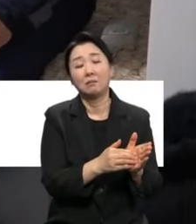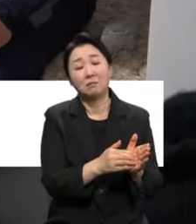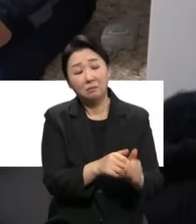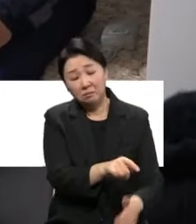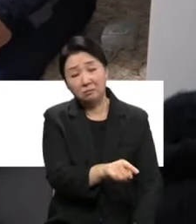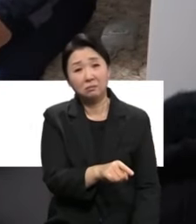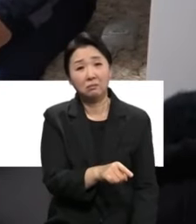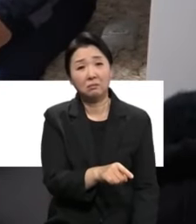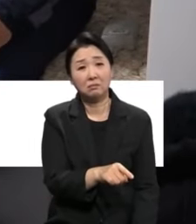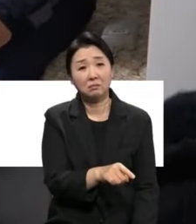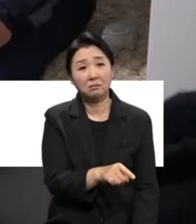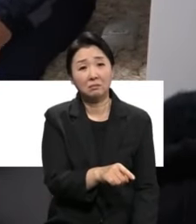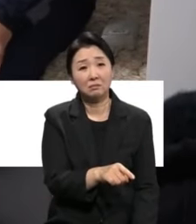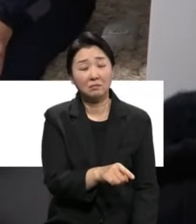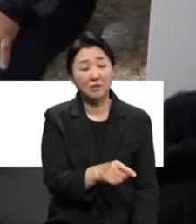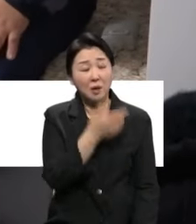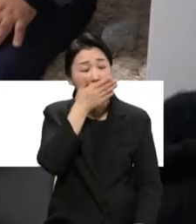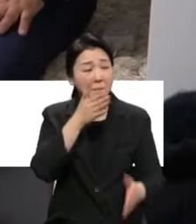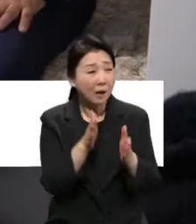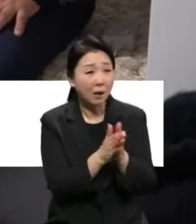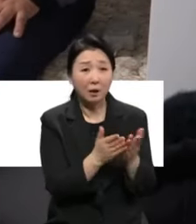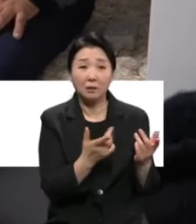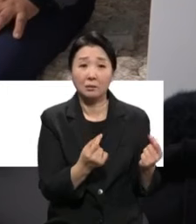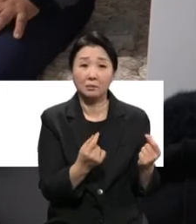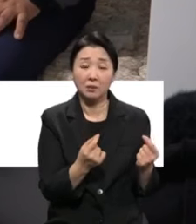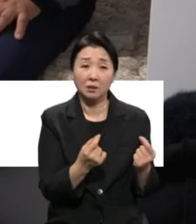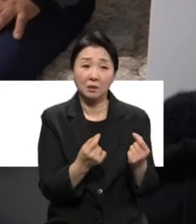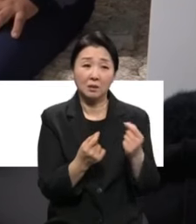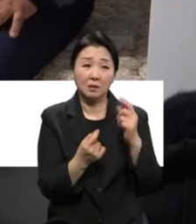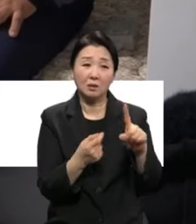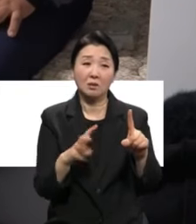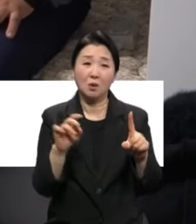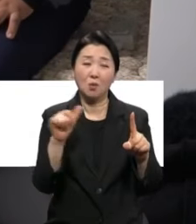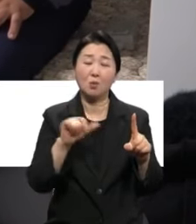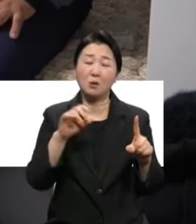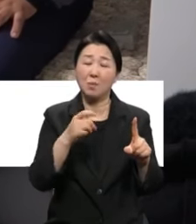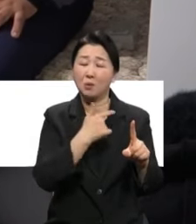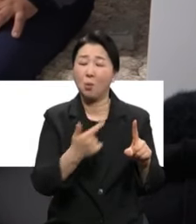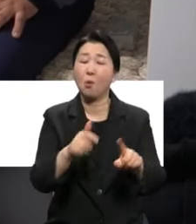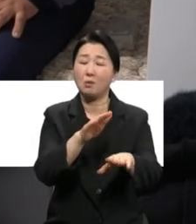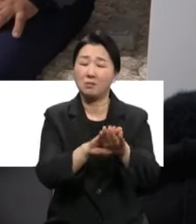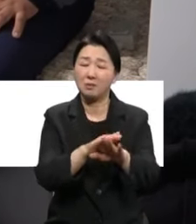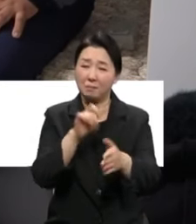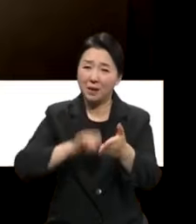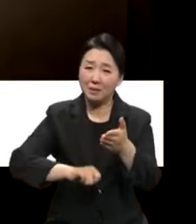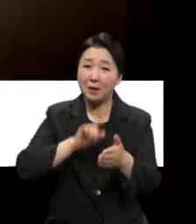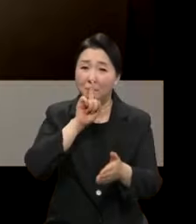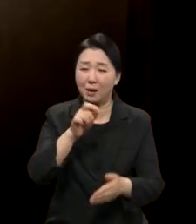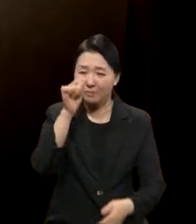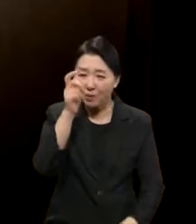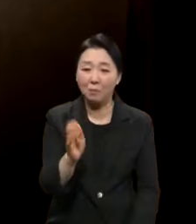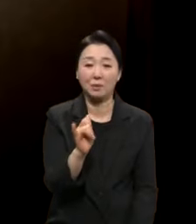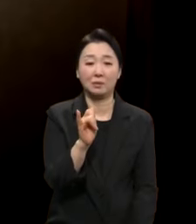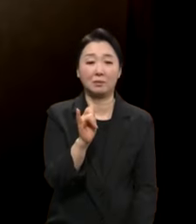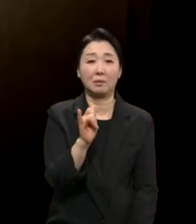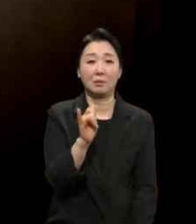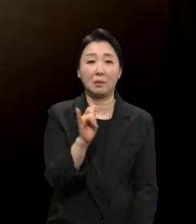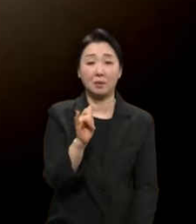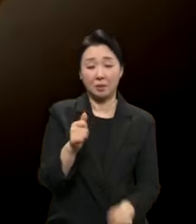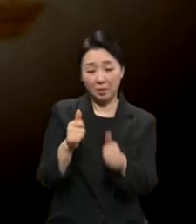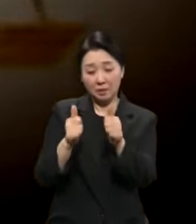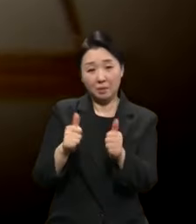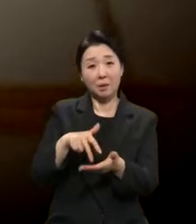그래 짜고 치는 고수처럼 그 1억 5천 큰 거문이라고 판사가 몇 번을 얘기했거든요. 당시